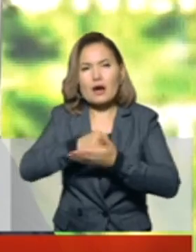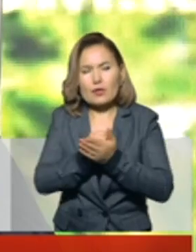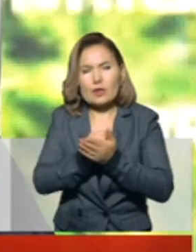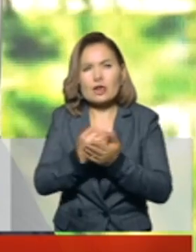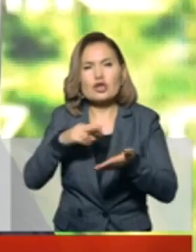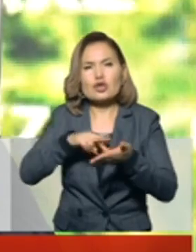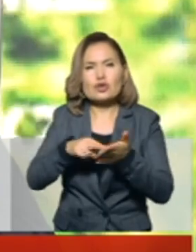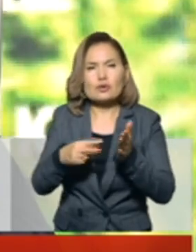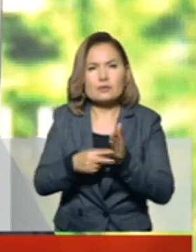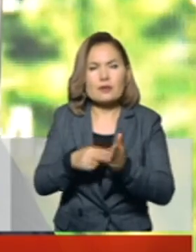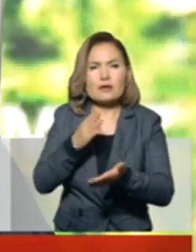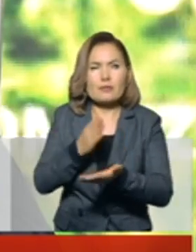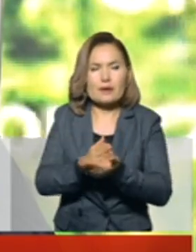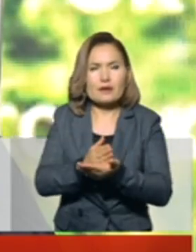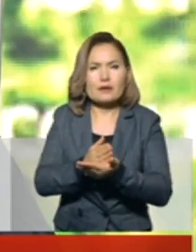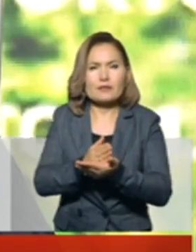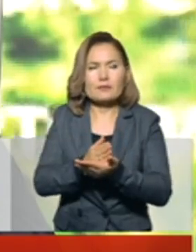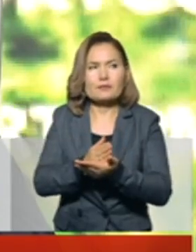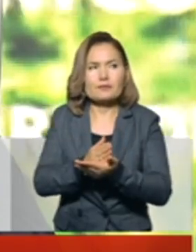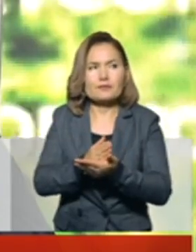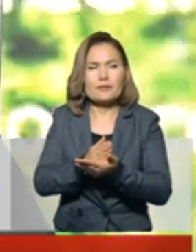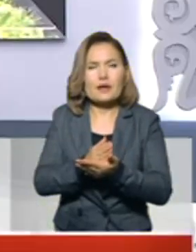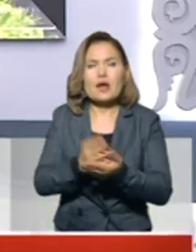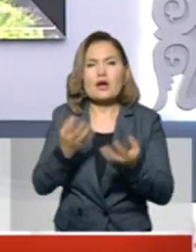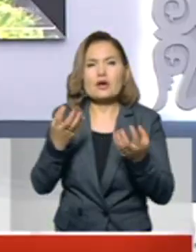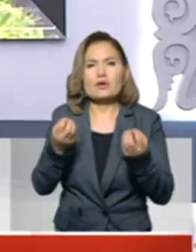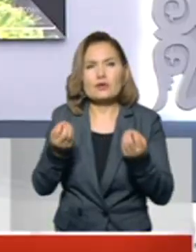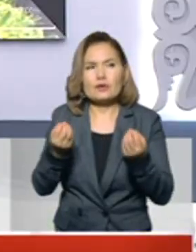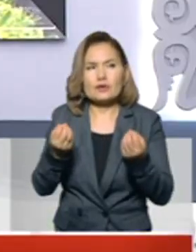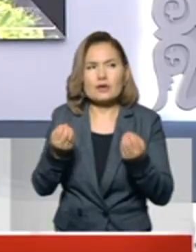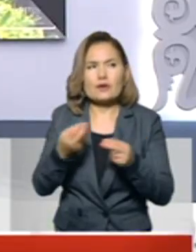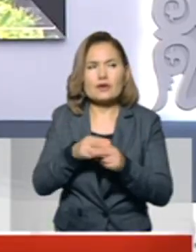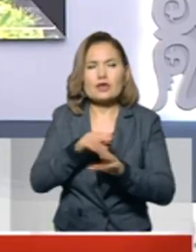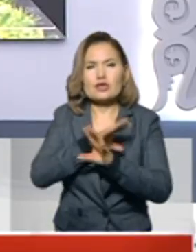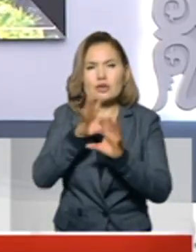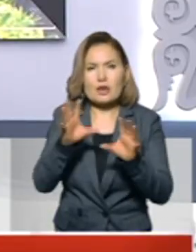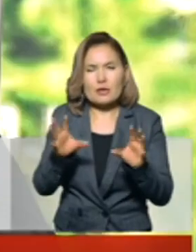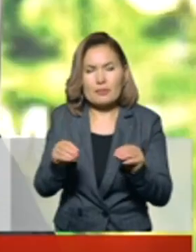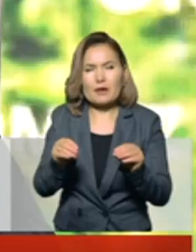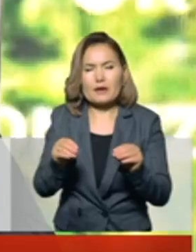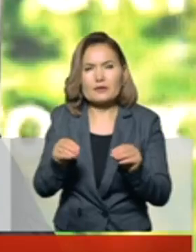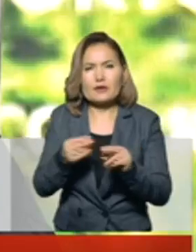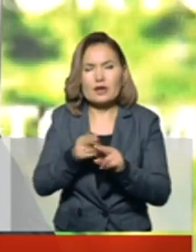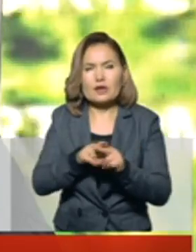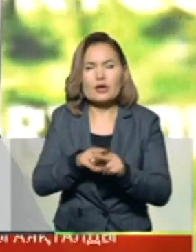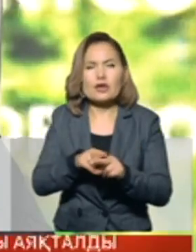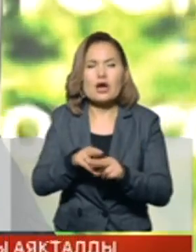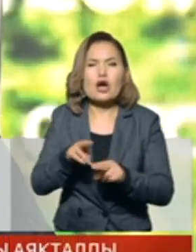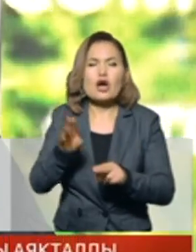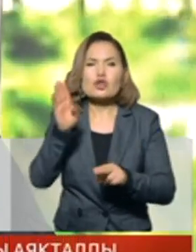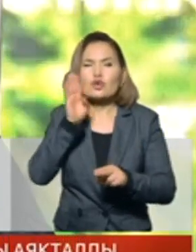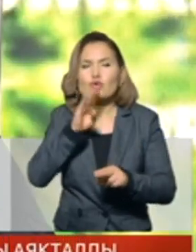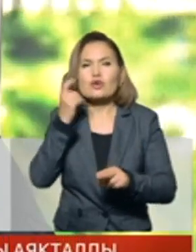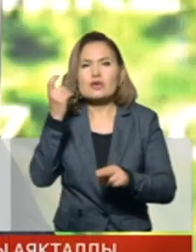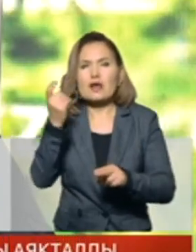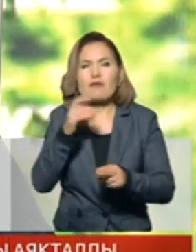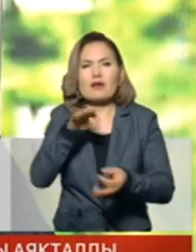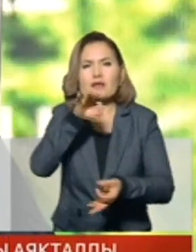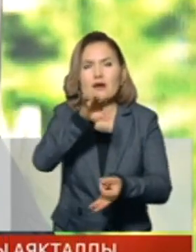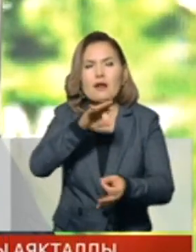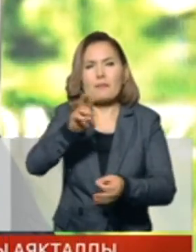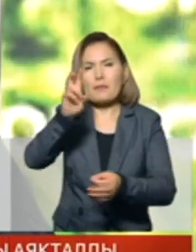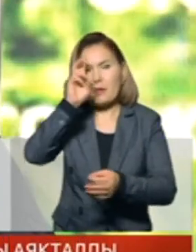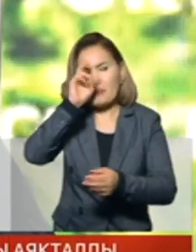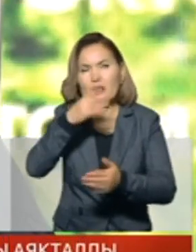қазір жоспарға қойып отырық. Одан бөлек жалпы иесіз қалған су шаруашылық нысандар